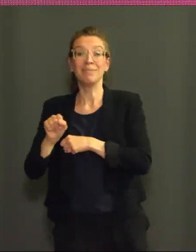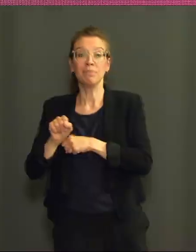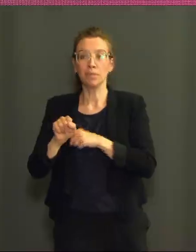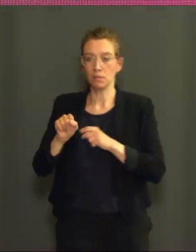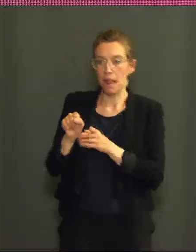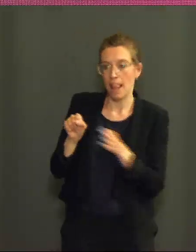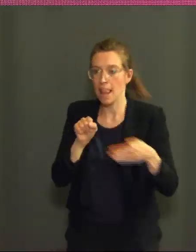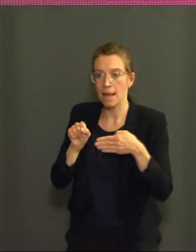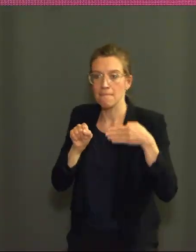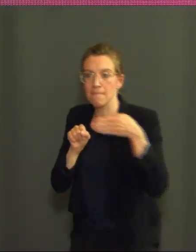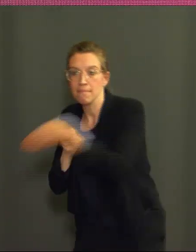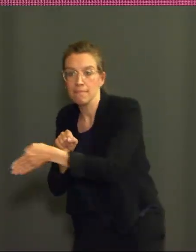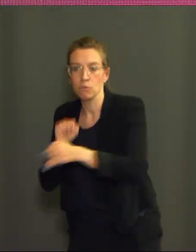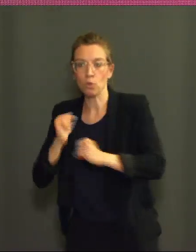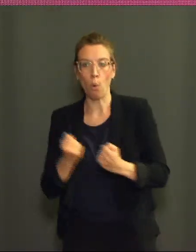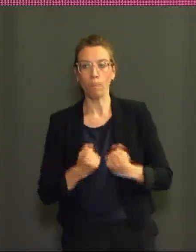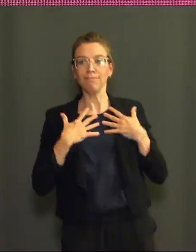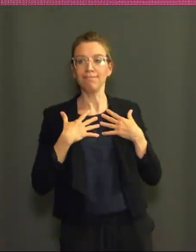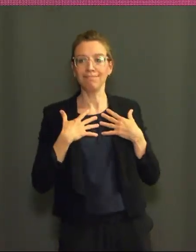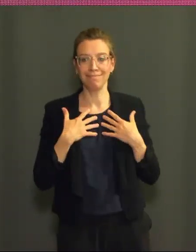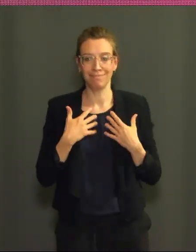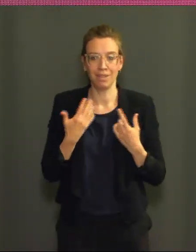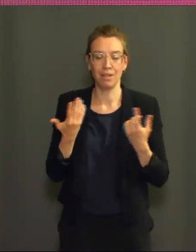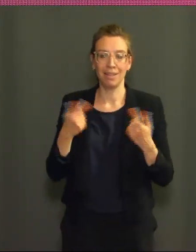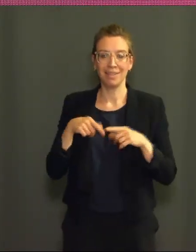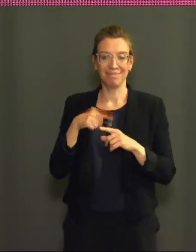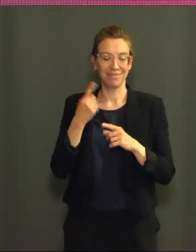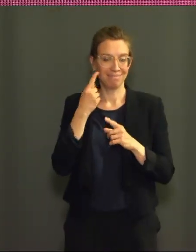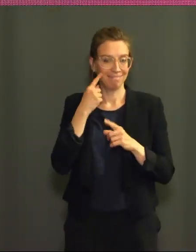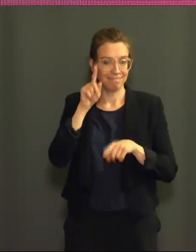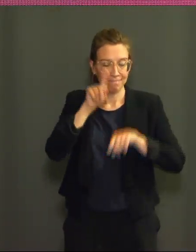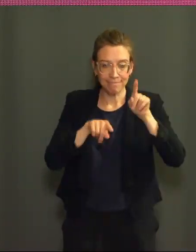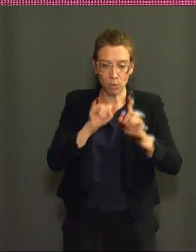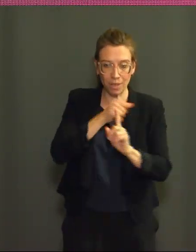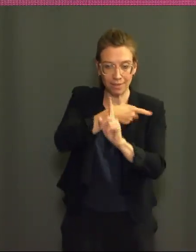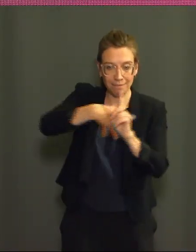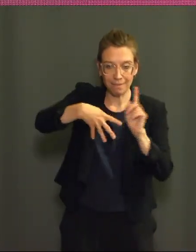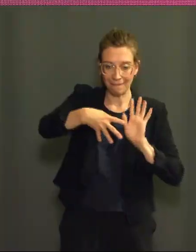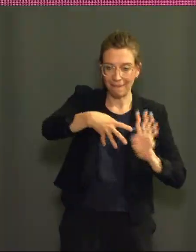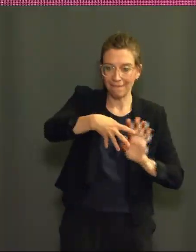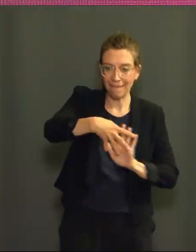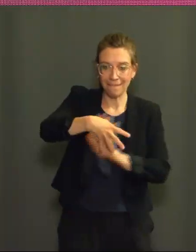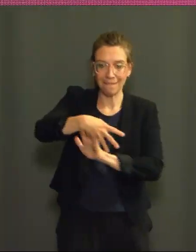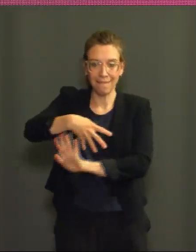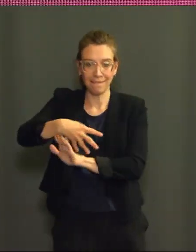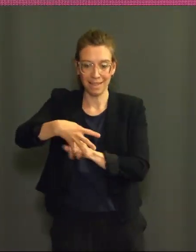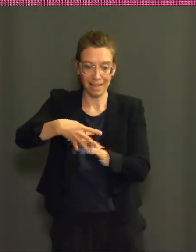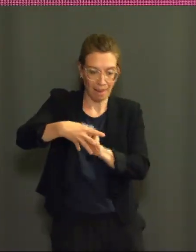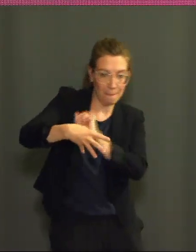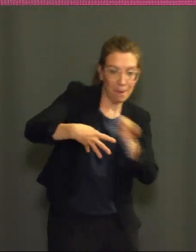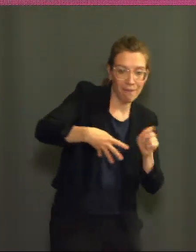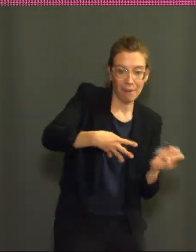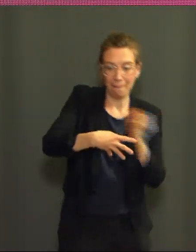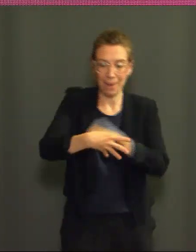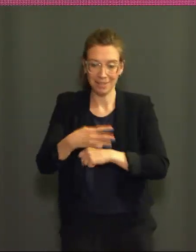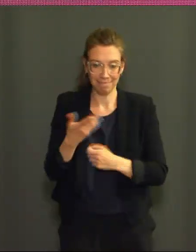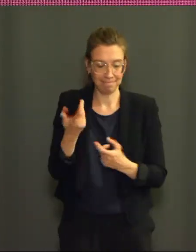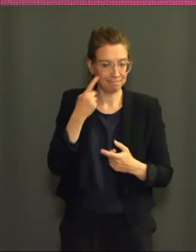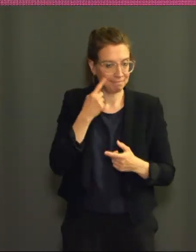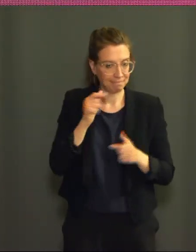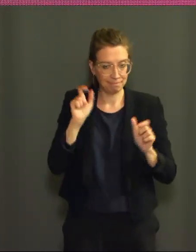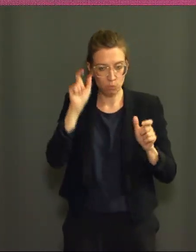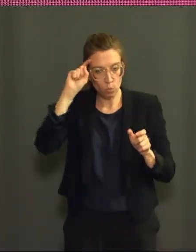is deze variant die meestal de epidemiologische ruimte zal innemen. De grootte van deze ruimte bepalen